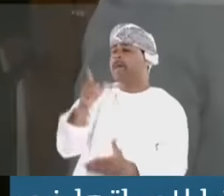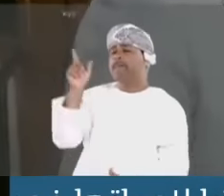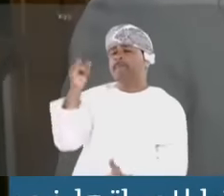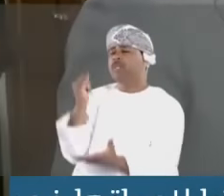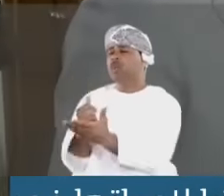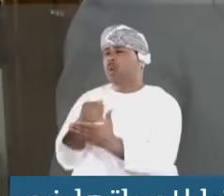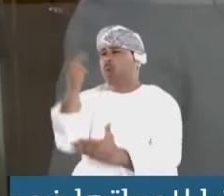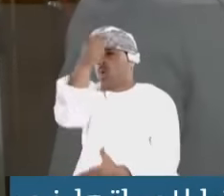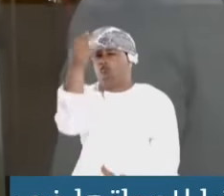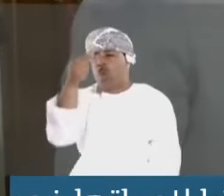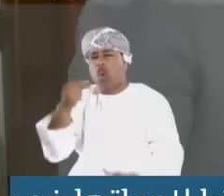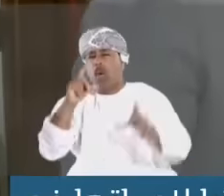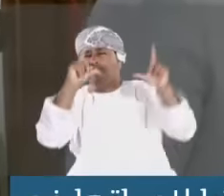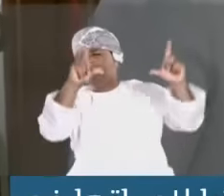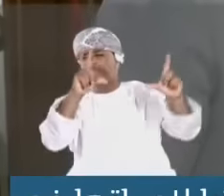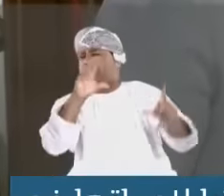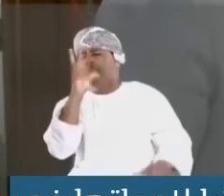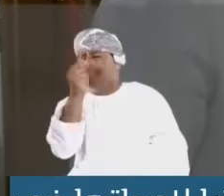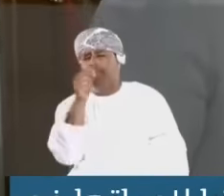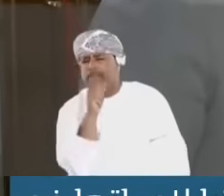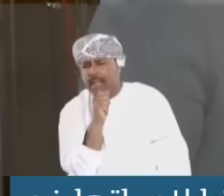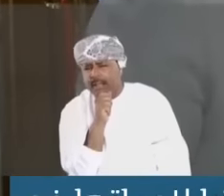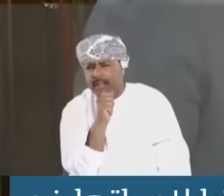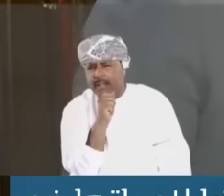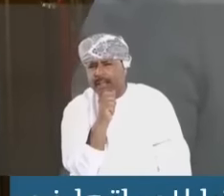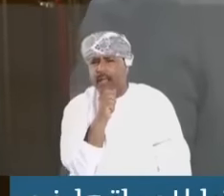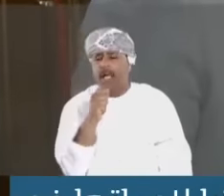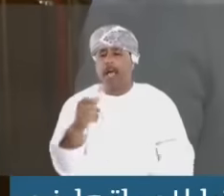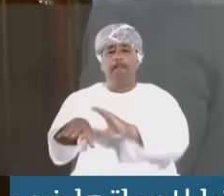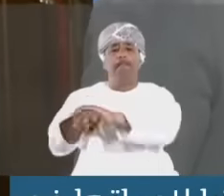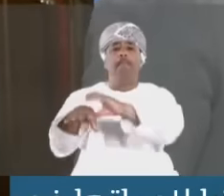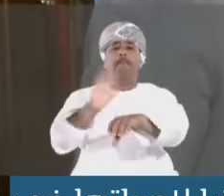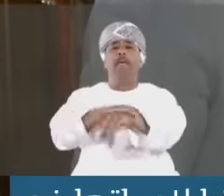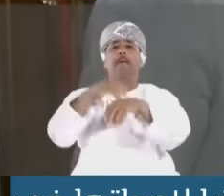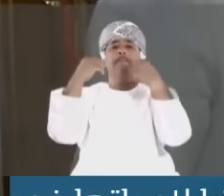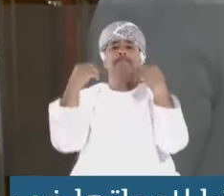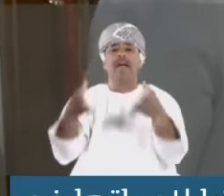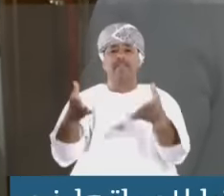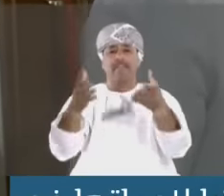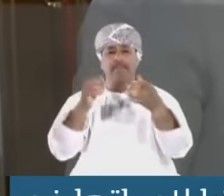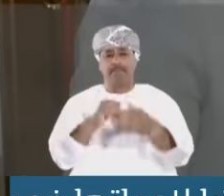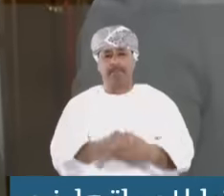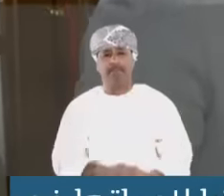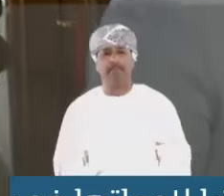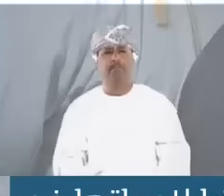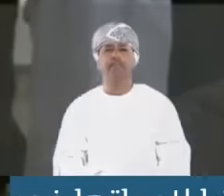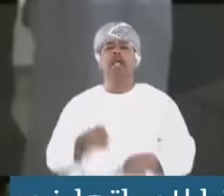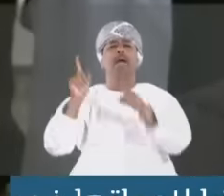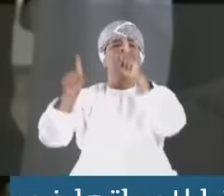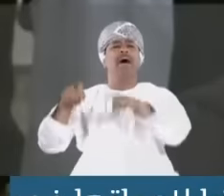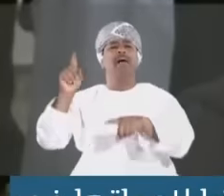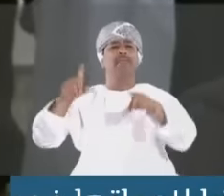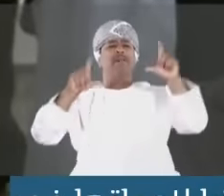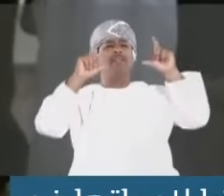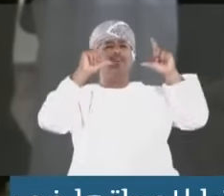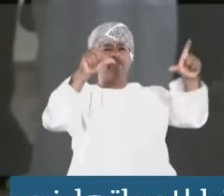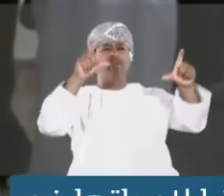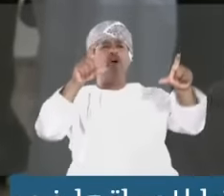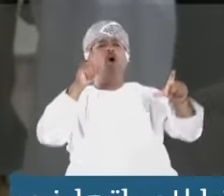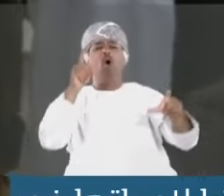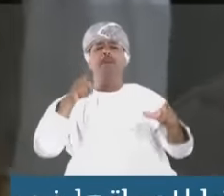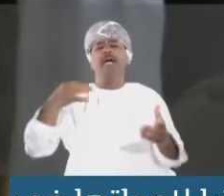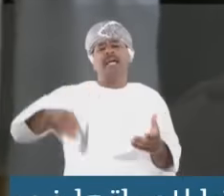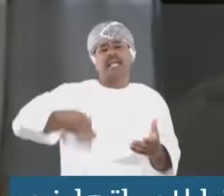رسمت وصنعت هذه اللوحات بلا أنامل. بعض اللوحات لما يكون عليها